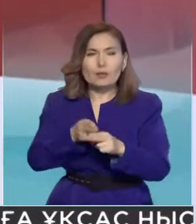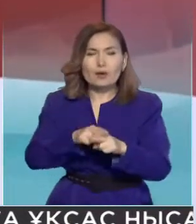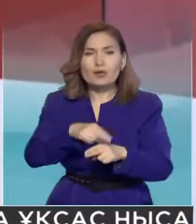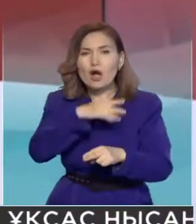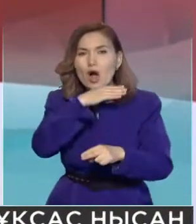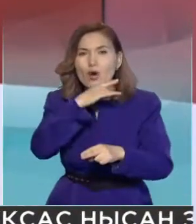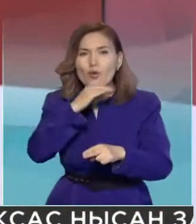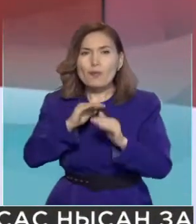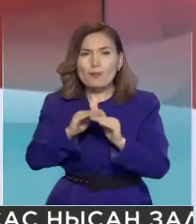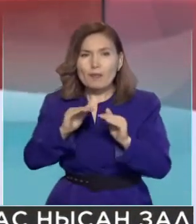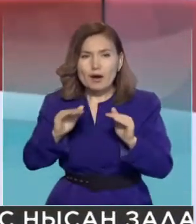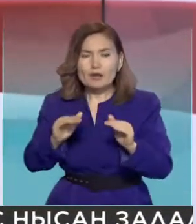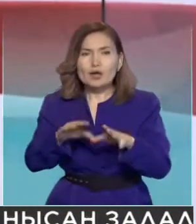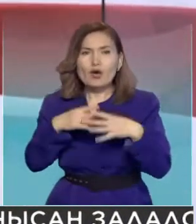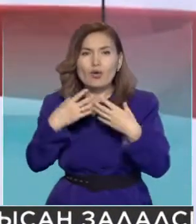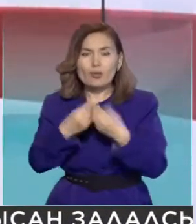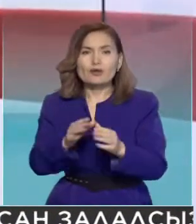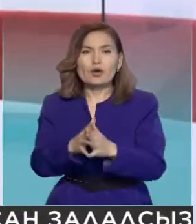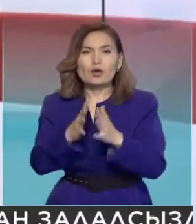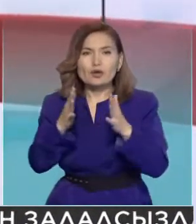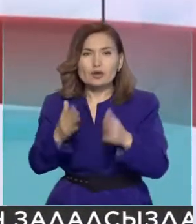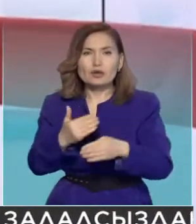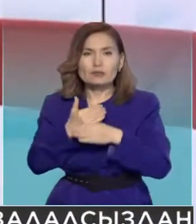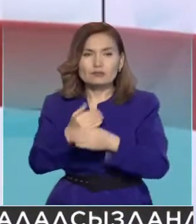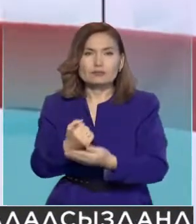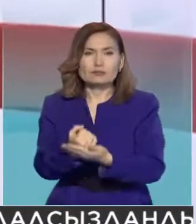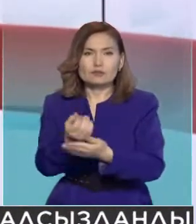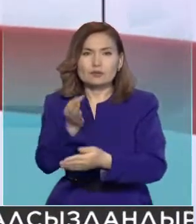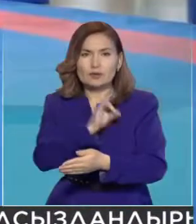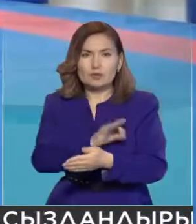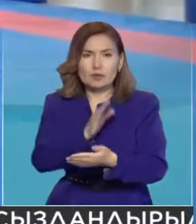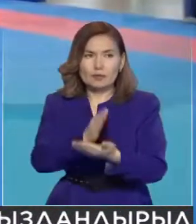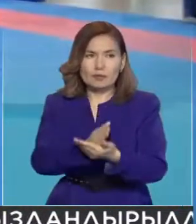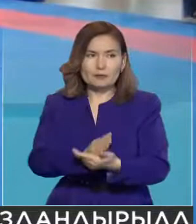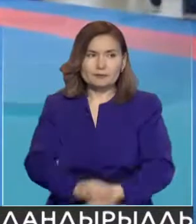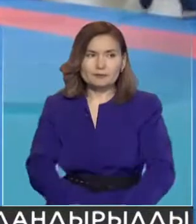көпбалалы отбасылар үшін үлкен демеу болып отыр.